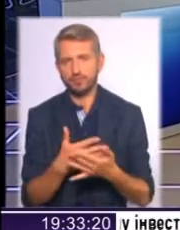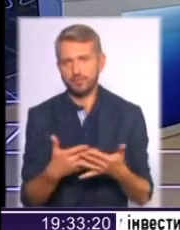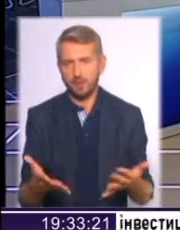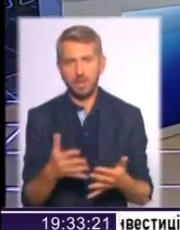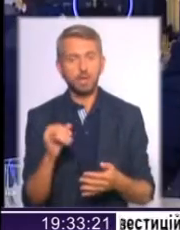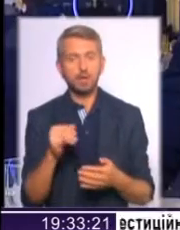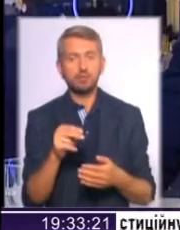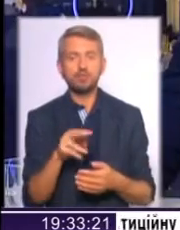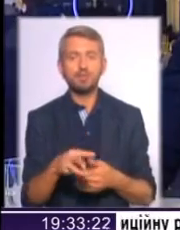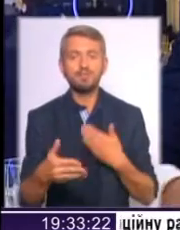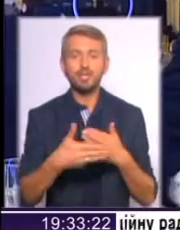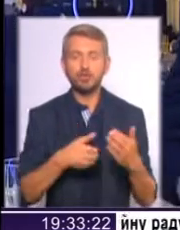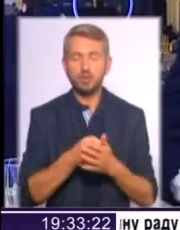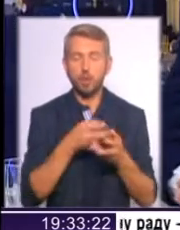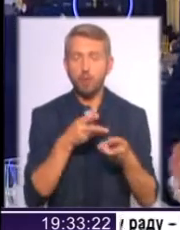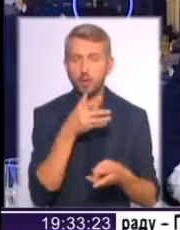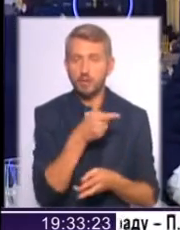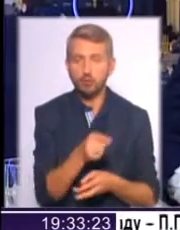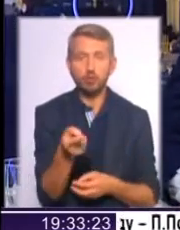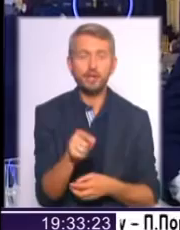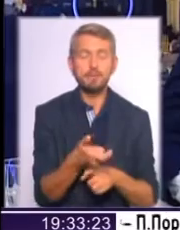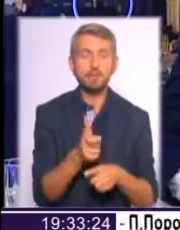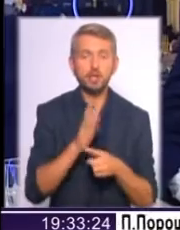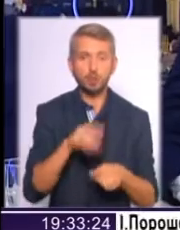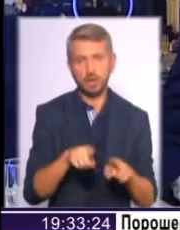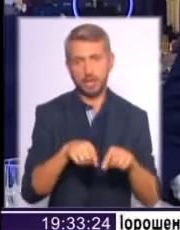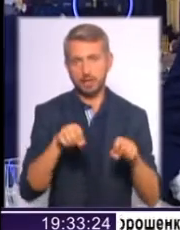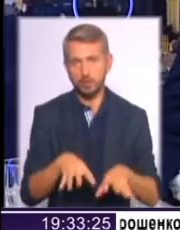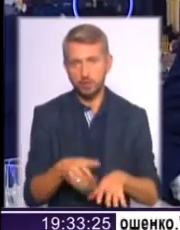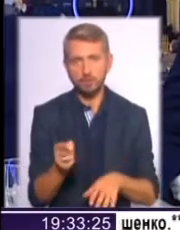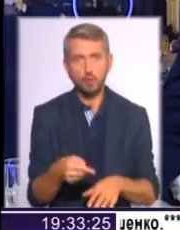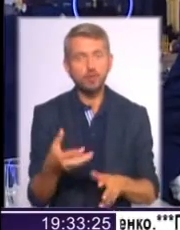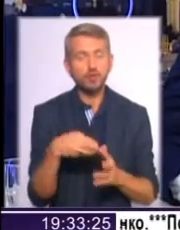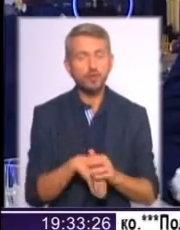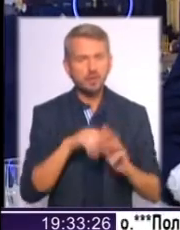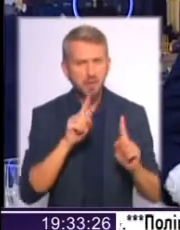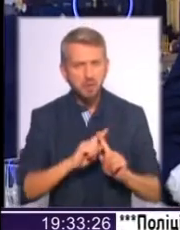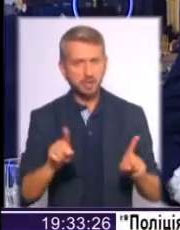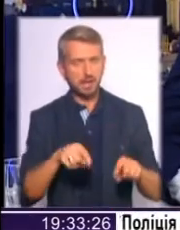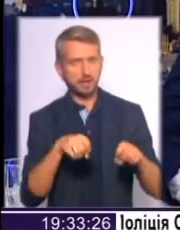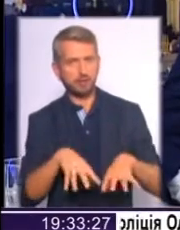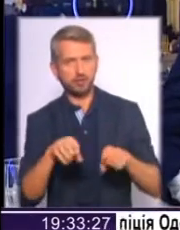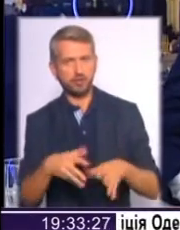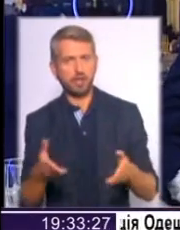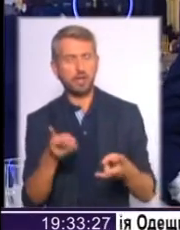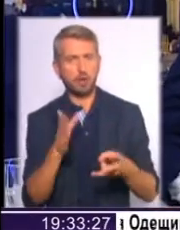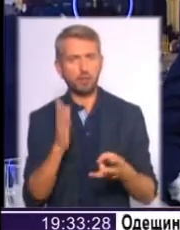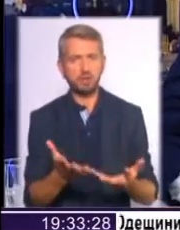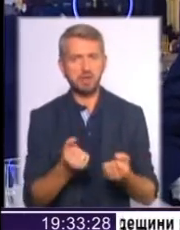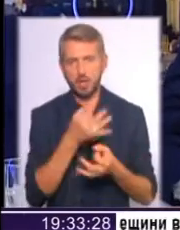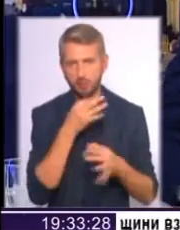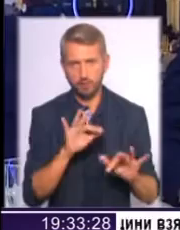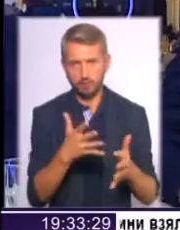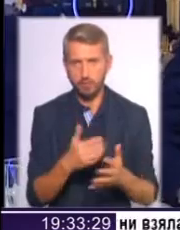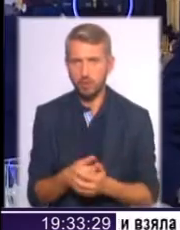до опалювального сезону, тим більше буде таких рішень, в тому числі неординарних рішень, які нам треба буде приймати в будь-якому випадку. Ну,